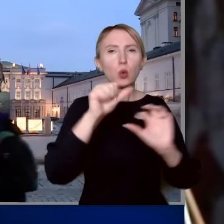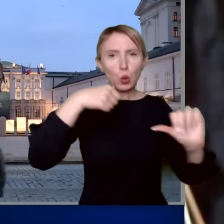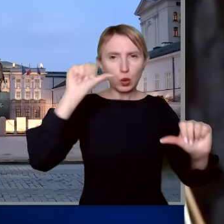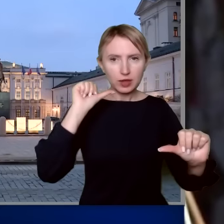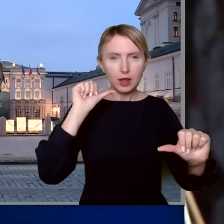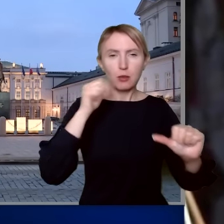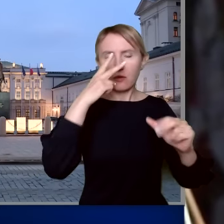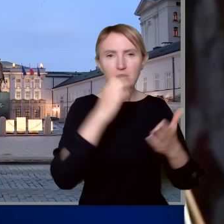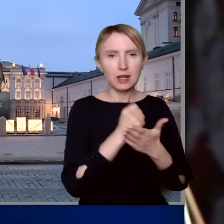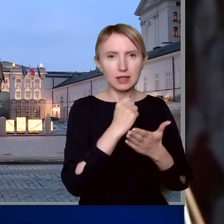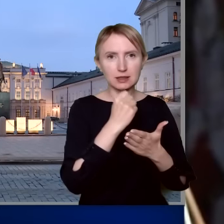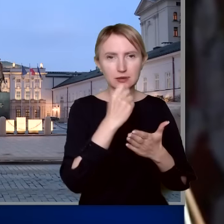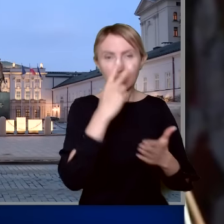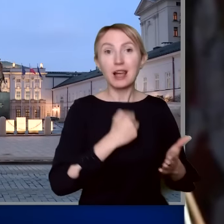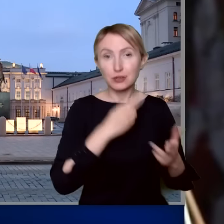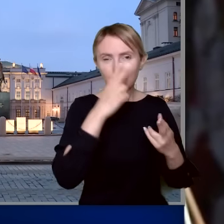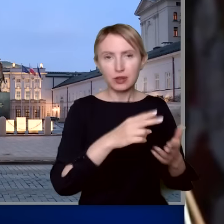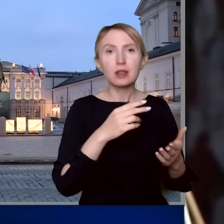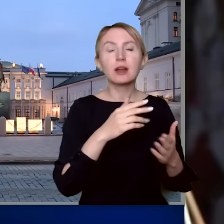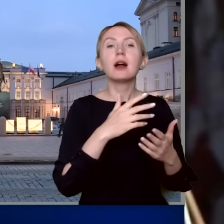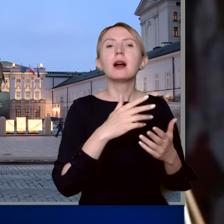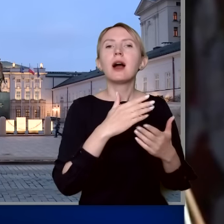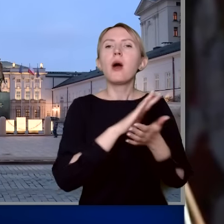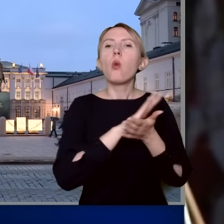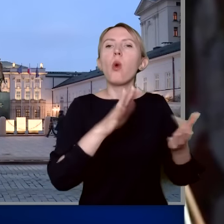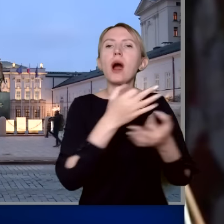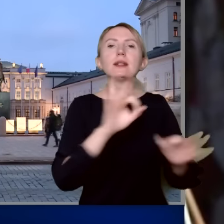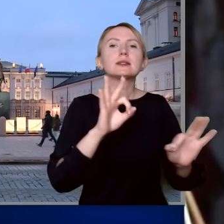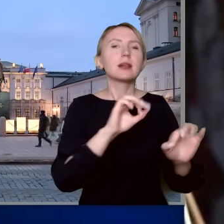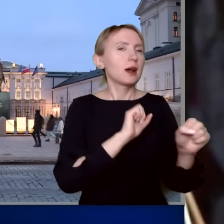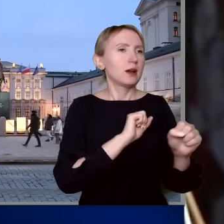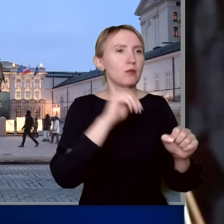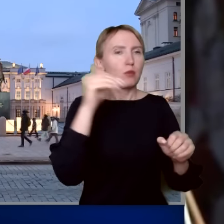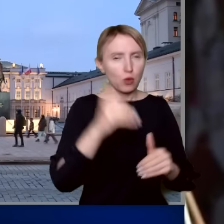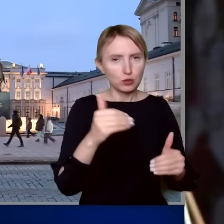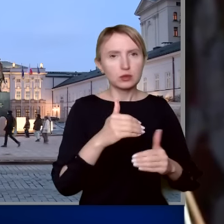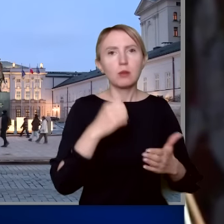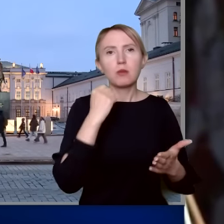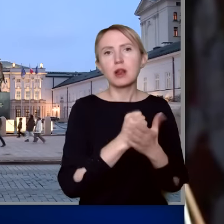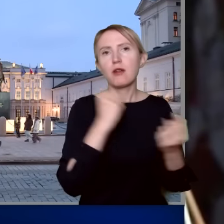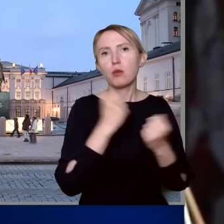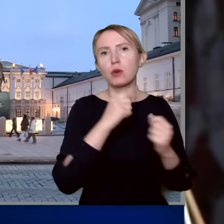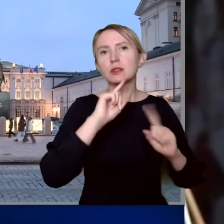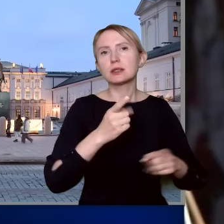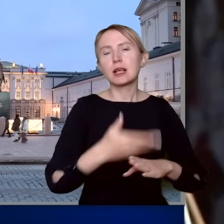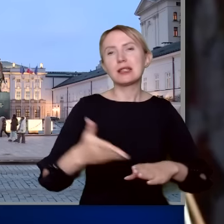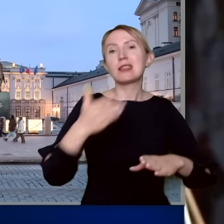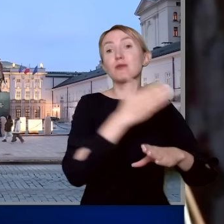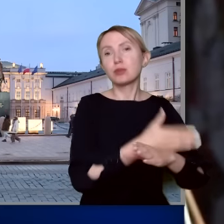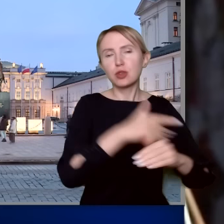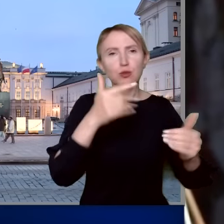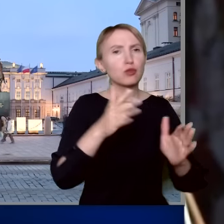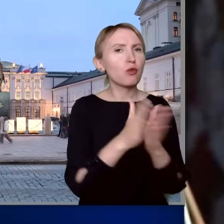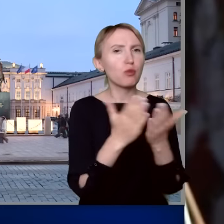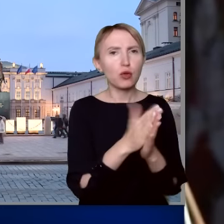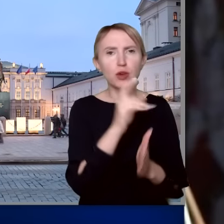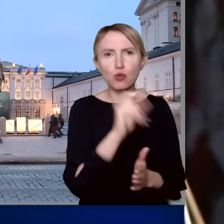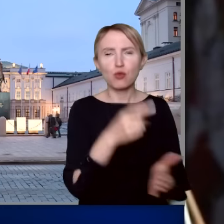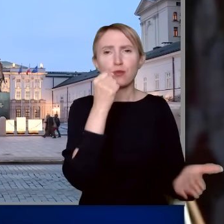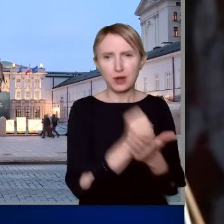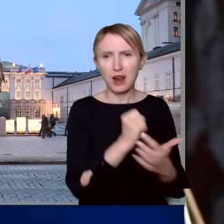wyraźnie wskazuje, że akt łaski nie jest wykluczony jeszcze przed prawomocnym skazaniem. To jest w podręcznikach, to jest w prawie,